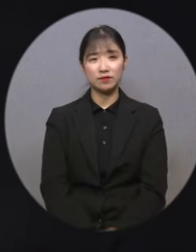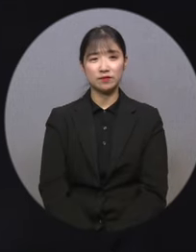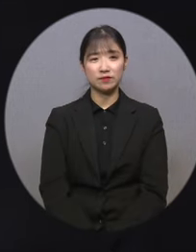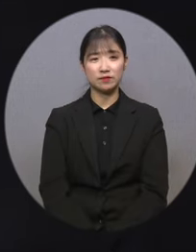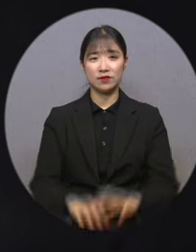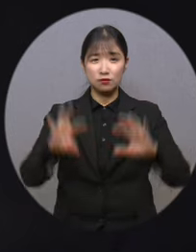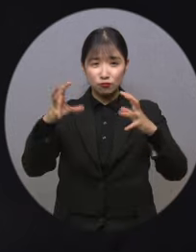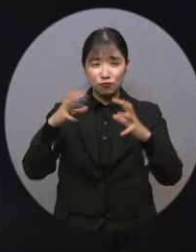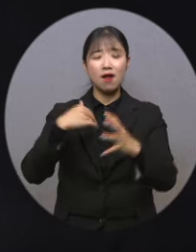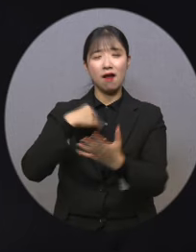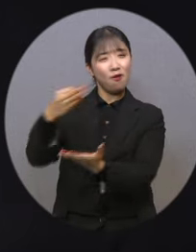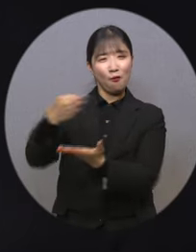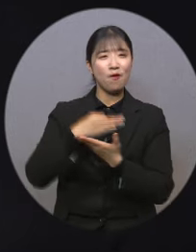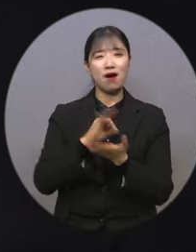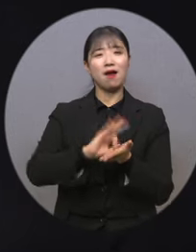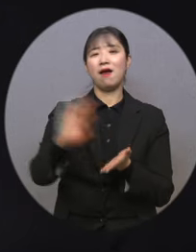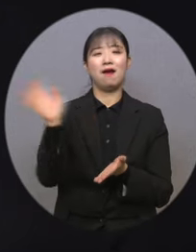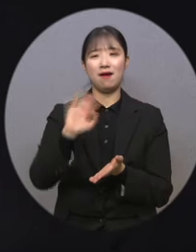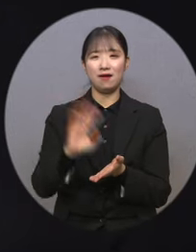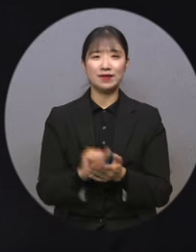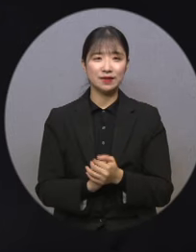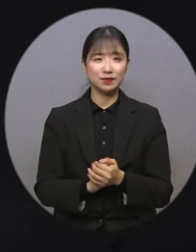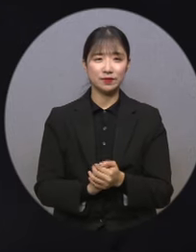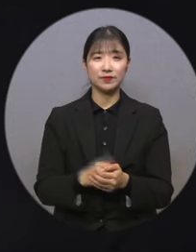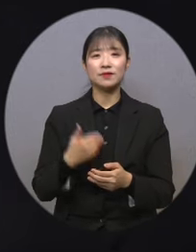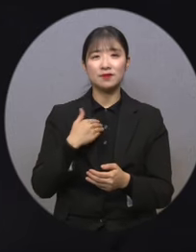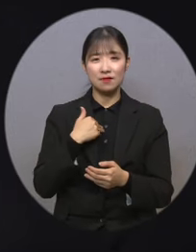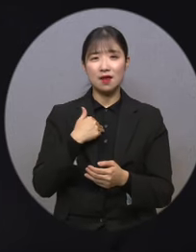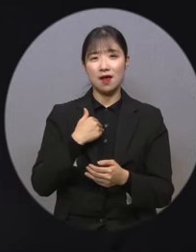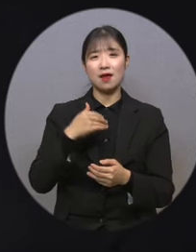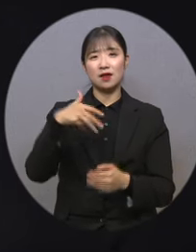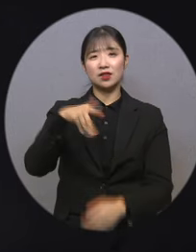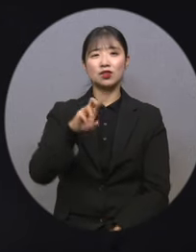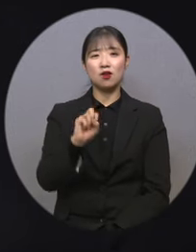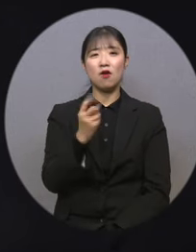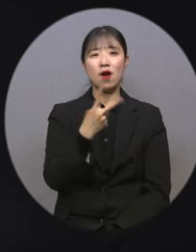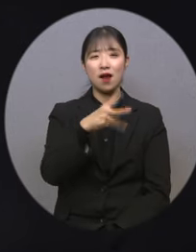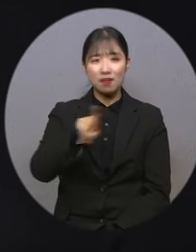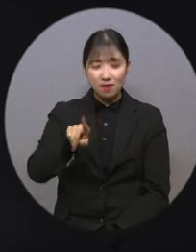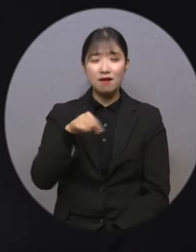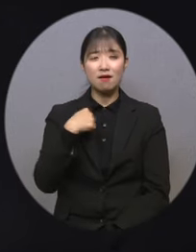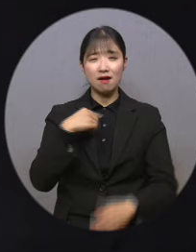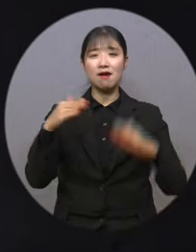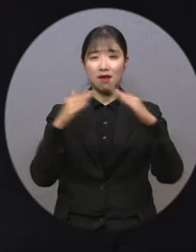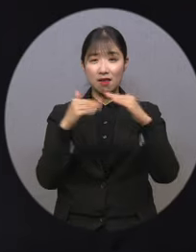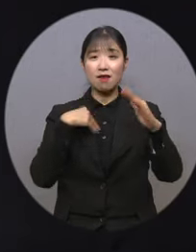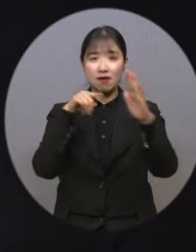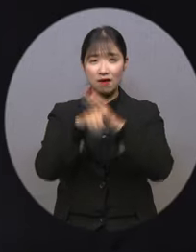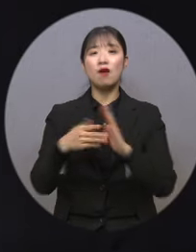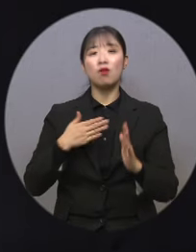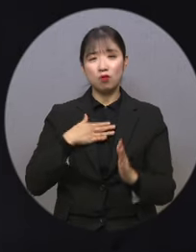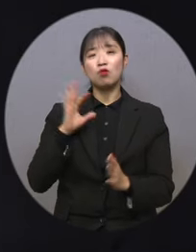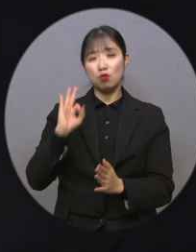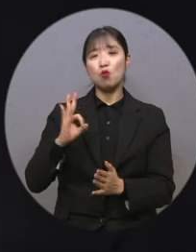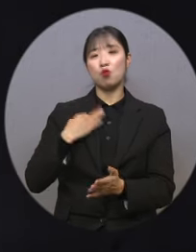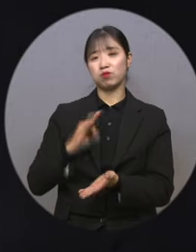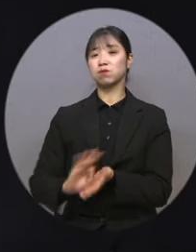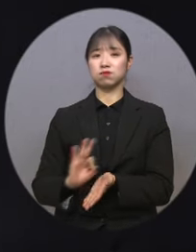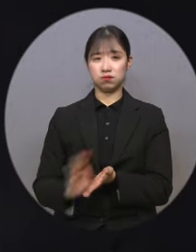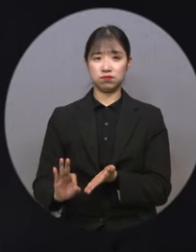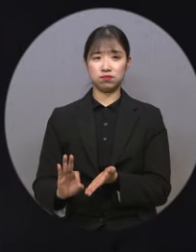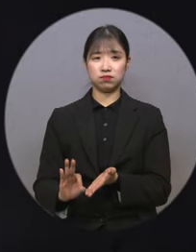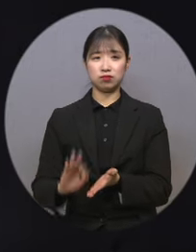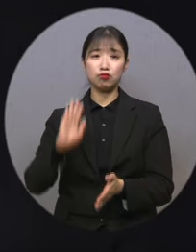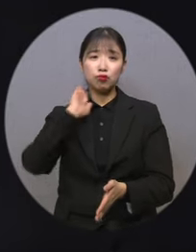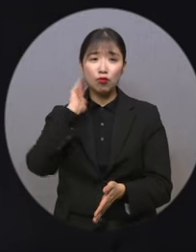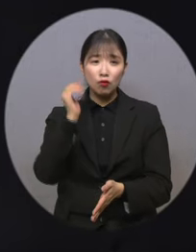국가에 판공비 안 씁니다. 또 청와대 앉아서 밥 먹고 잠자는 거 내가 내 돈으로 계산하는 거죠.